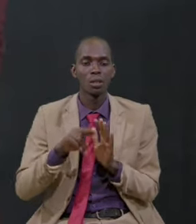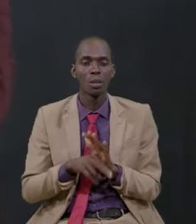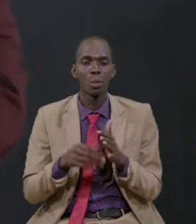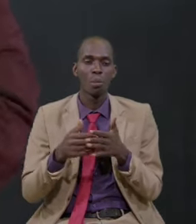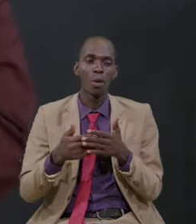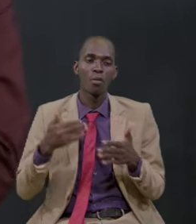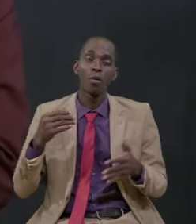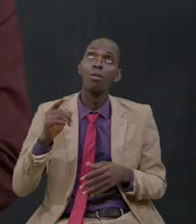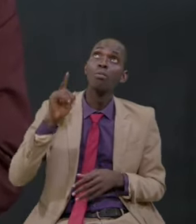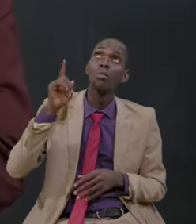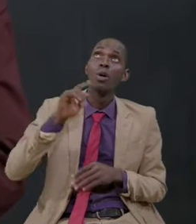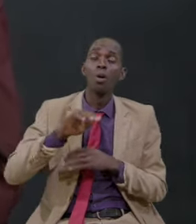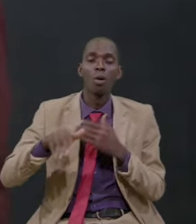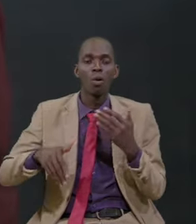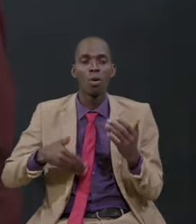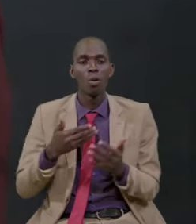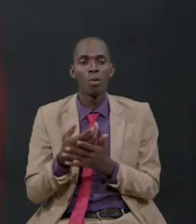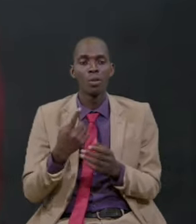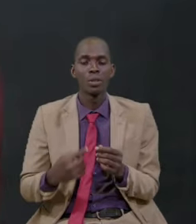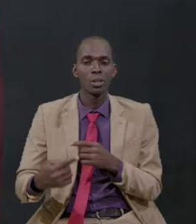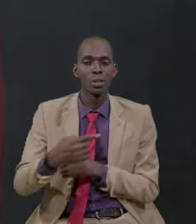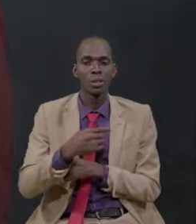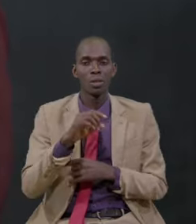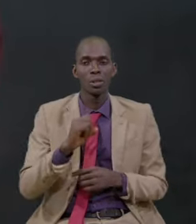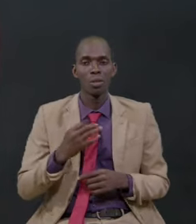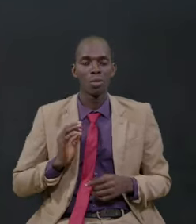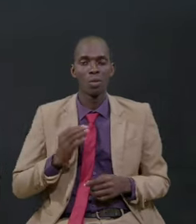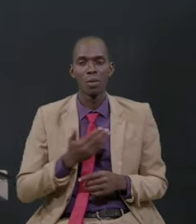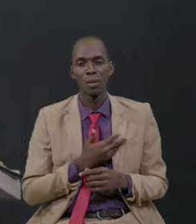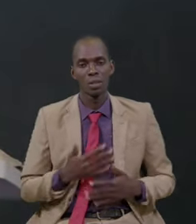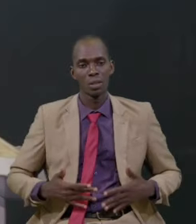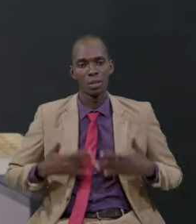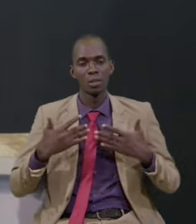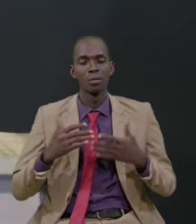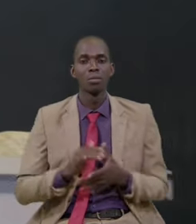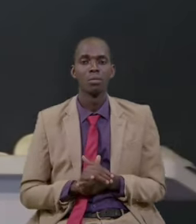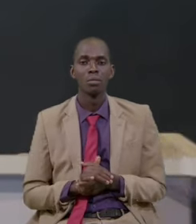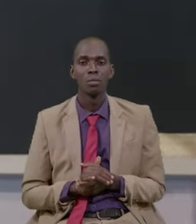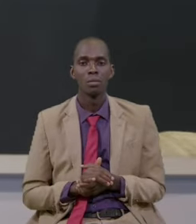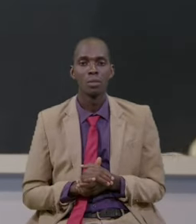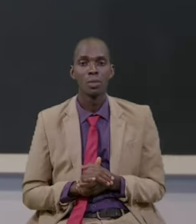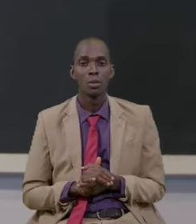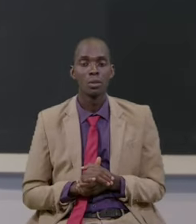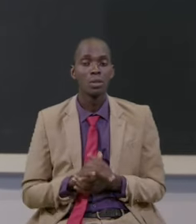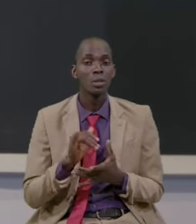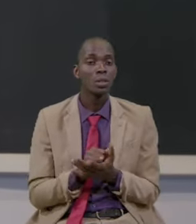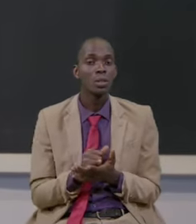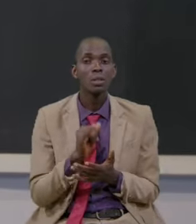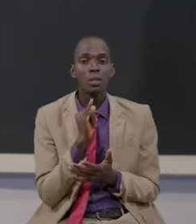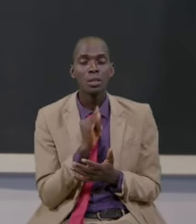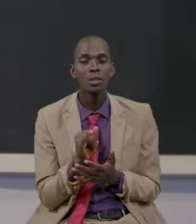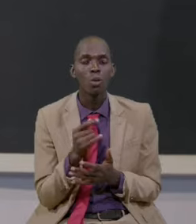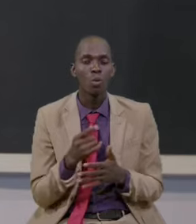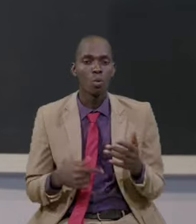lui, tous les jours de notre vie. C'est ce que nous devons réveiller